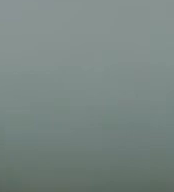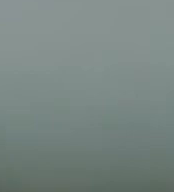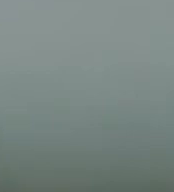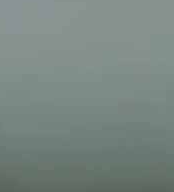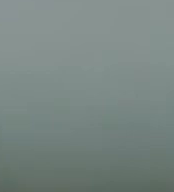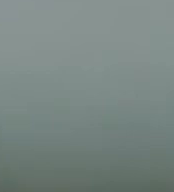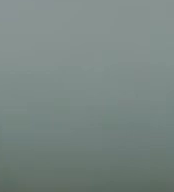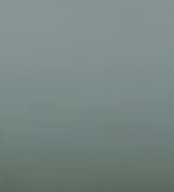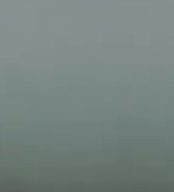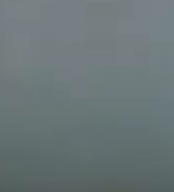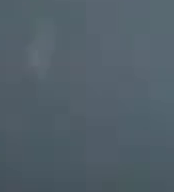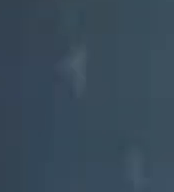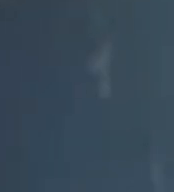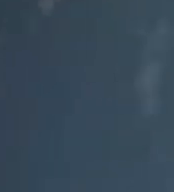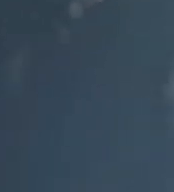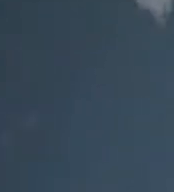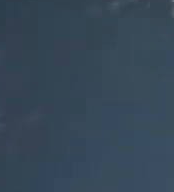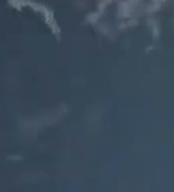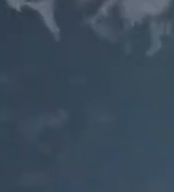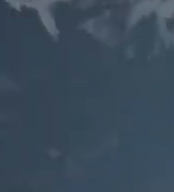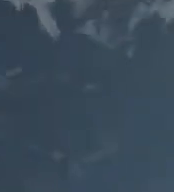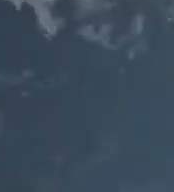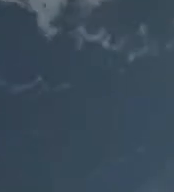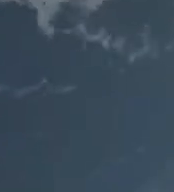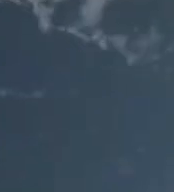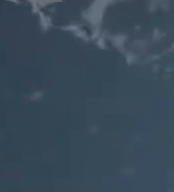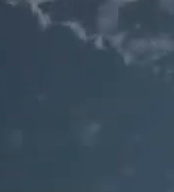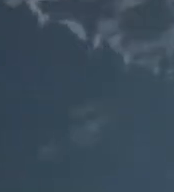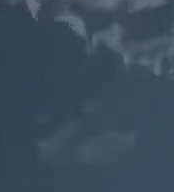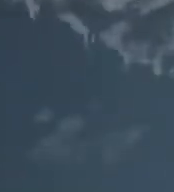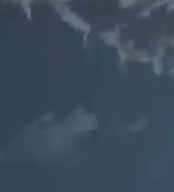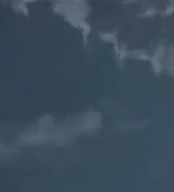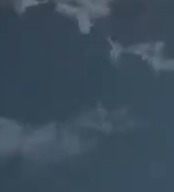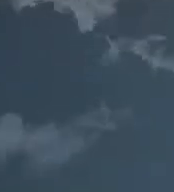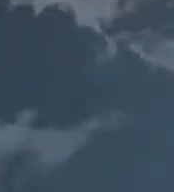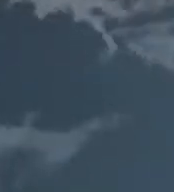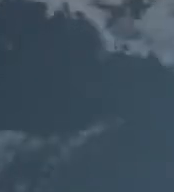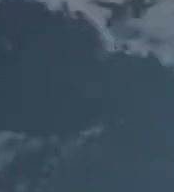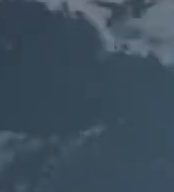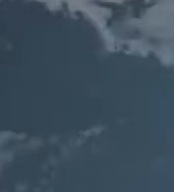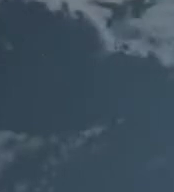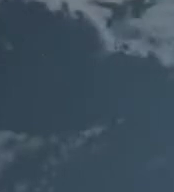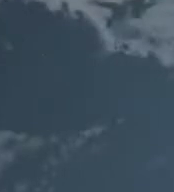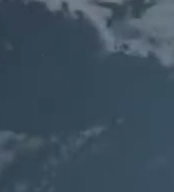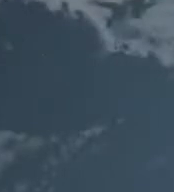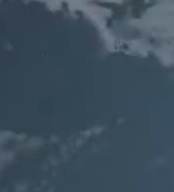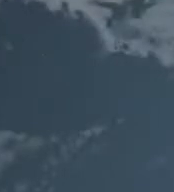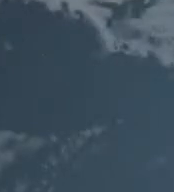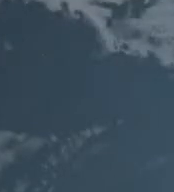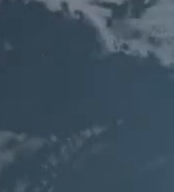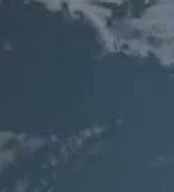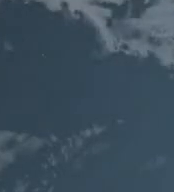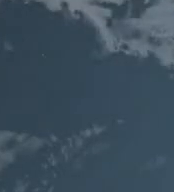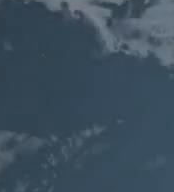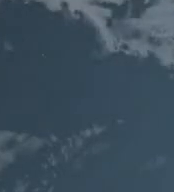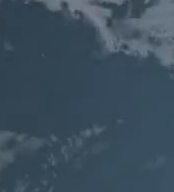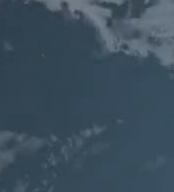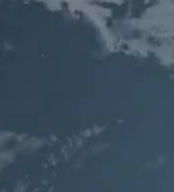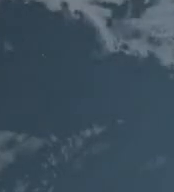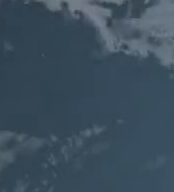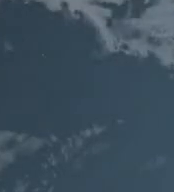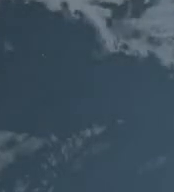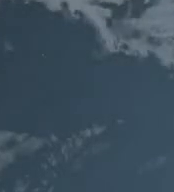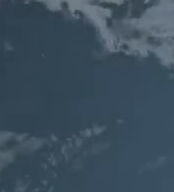옷차림에 신경 쓰셔야겠습니다. 오늘은 고기압의 가장자리에 들어서 구름이 많이 끼겠고요. 미세먼지 농도는 좋음에서 보통